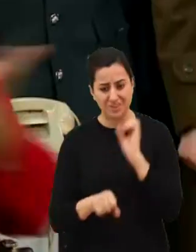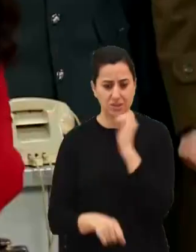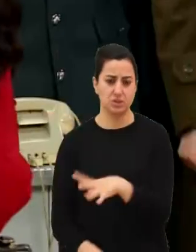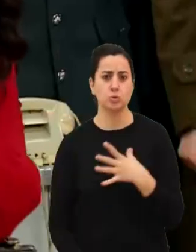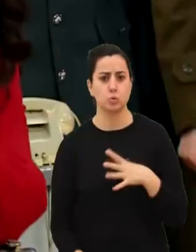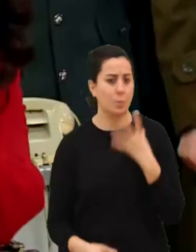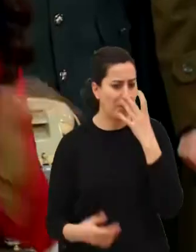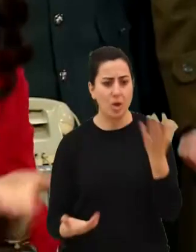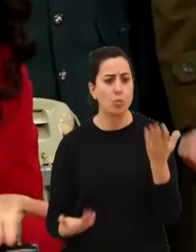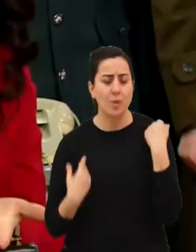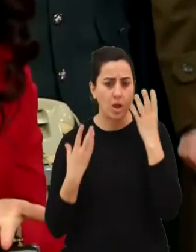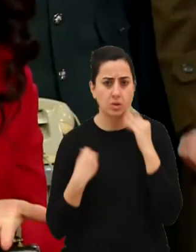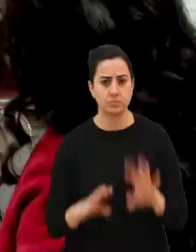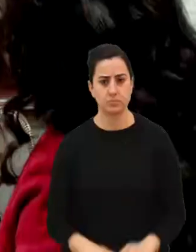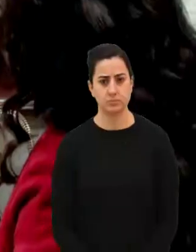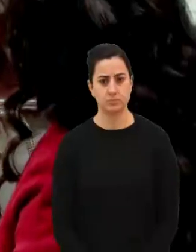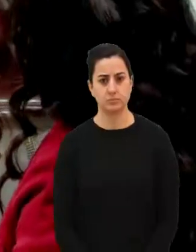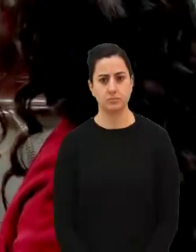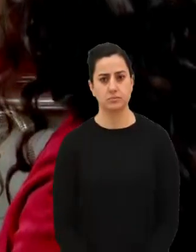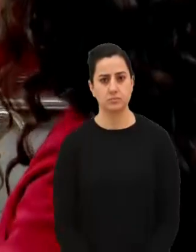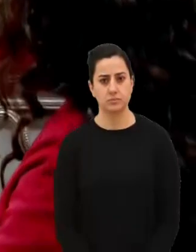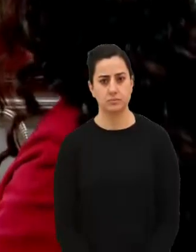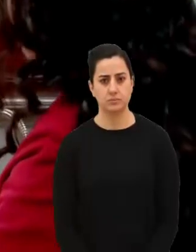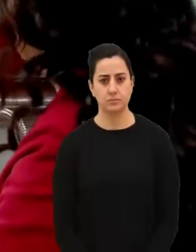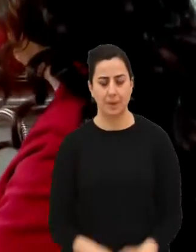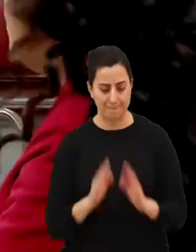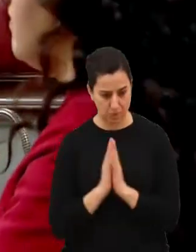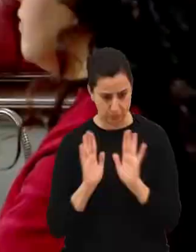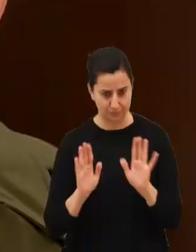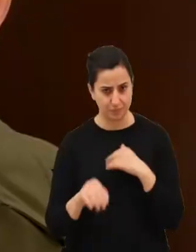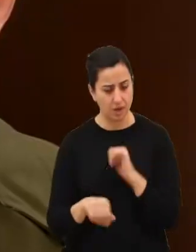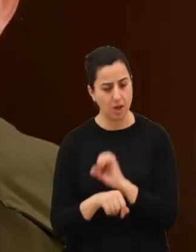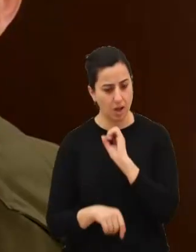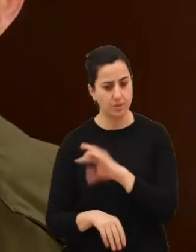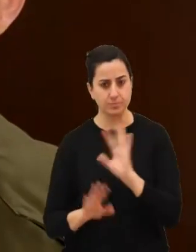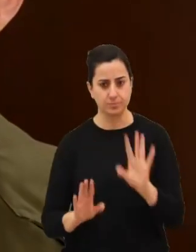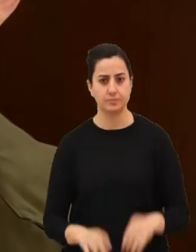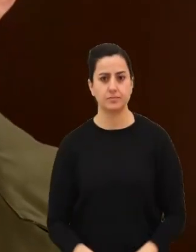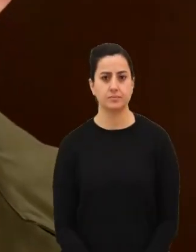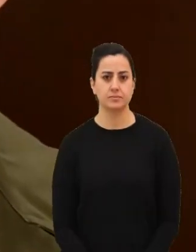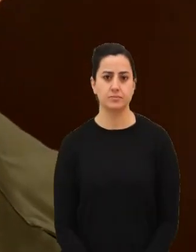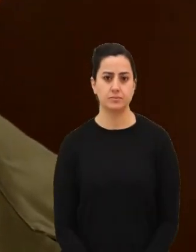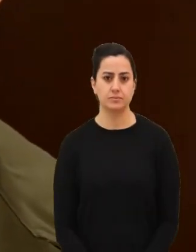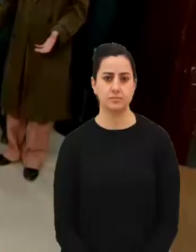Daha neyi bekliyorsunuz ki? Ben onu anlamadım ki yani. Pardon. Hemen atarız biz.